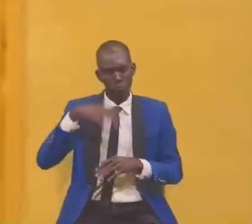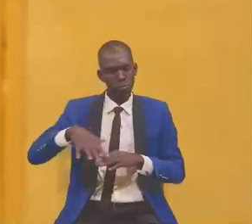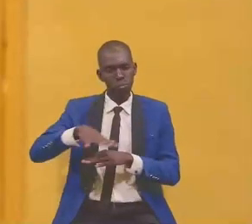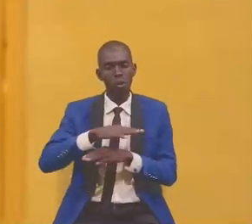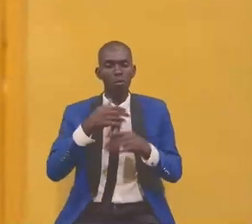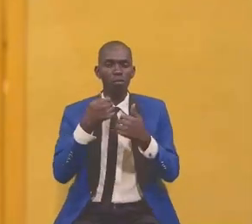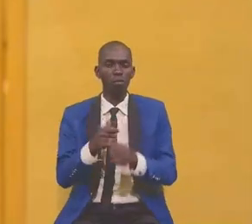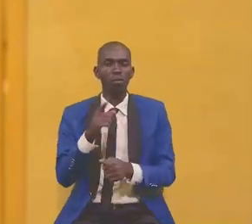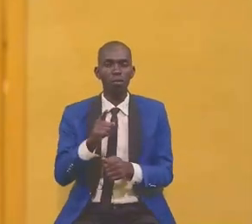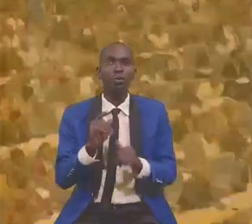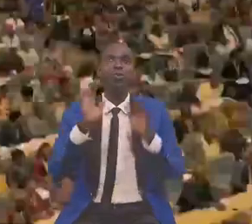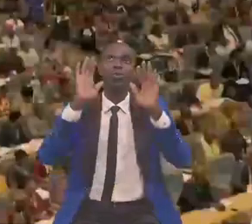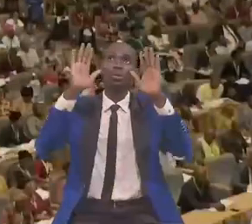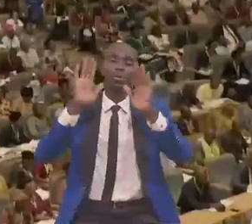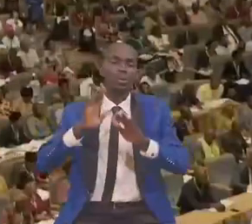suivre.